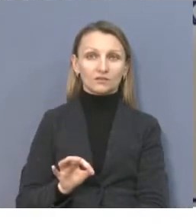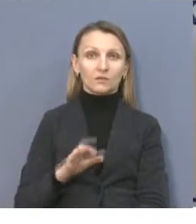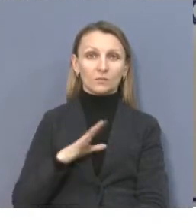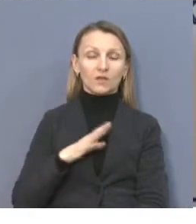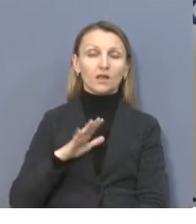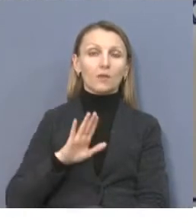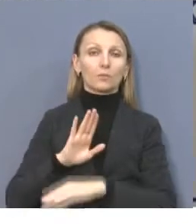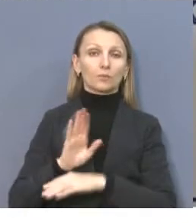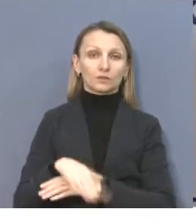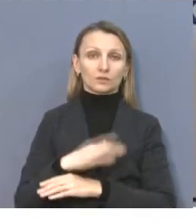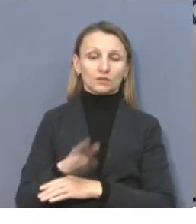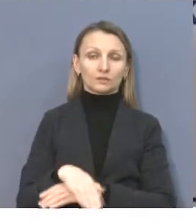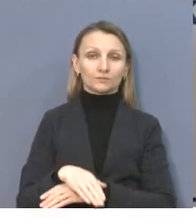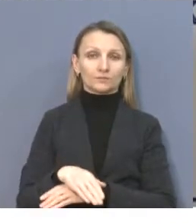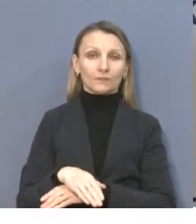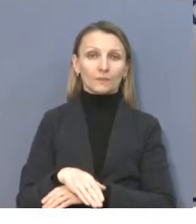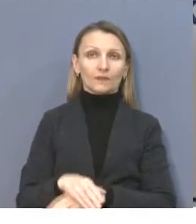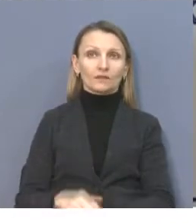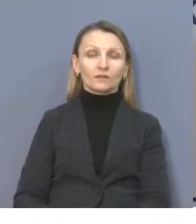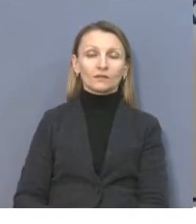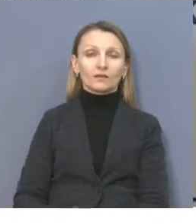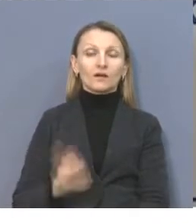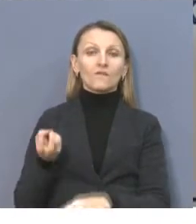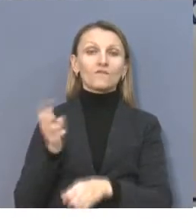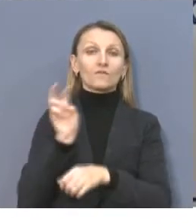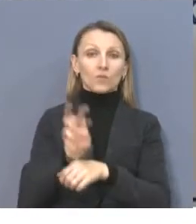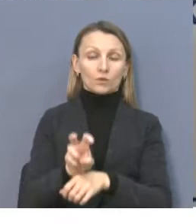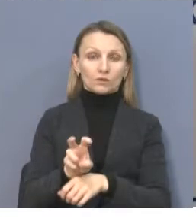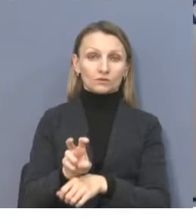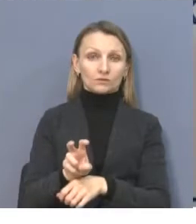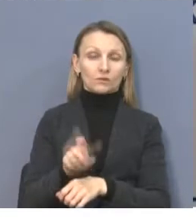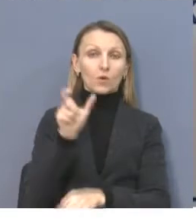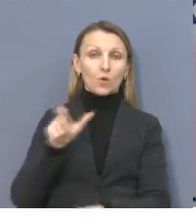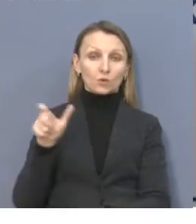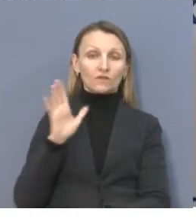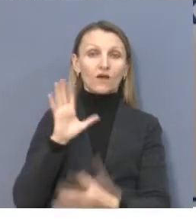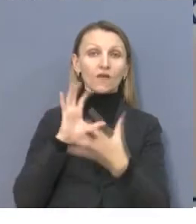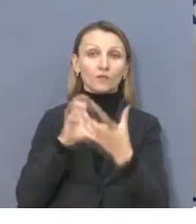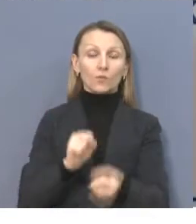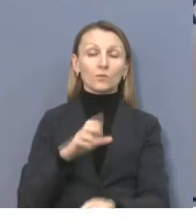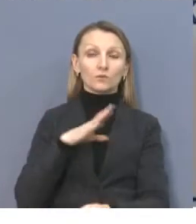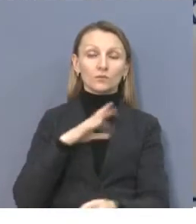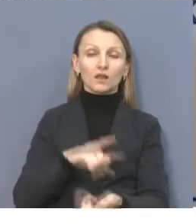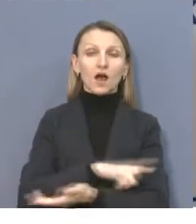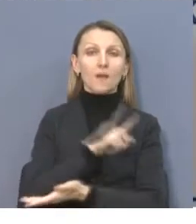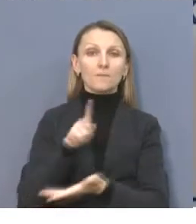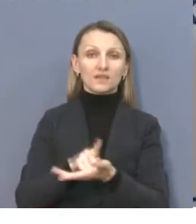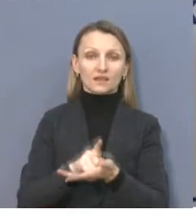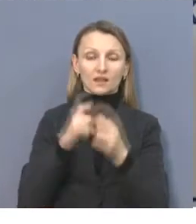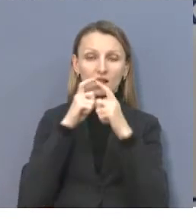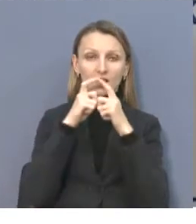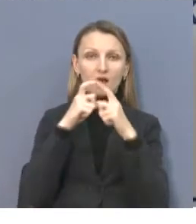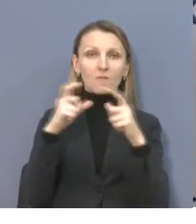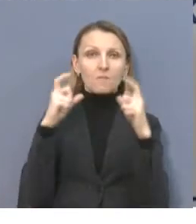пустые вход пассажиров в автобус осуществлялся при обязательном наличии масок